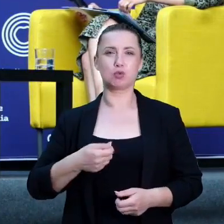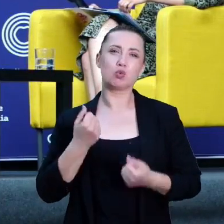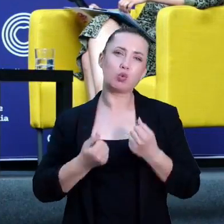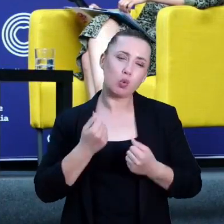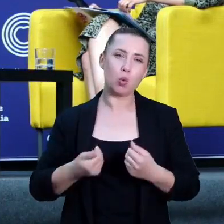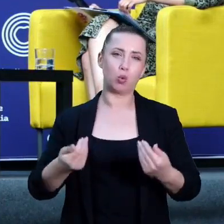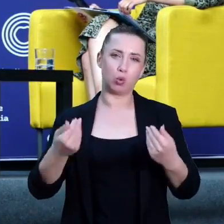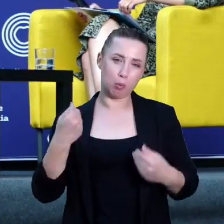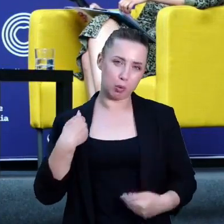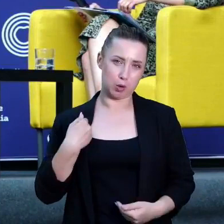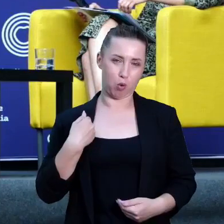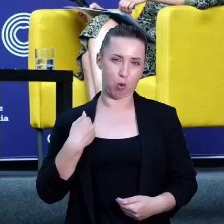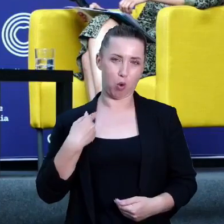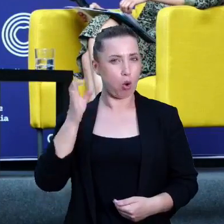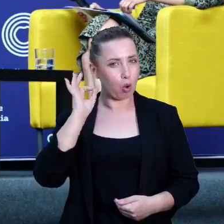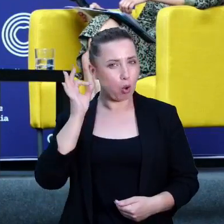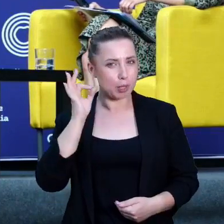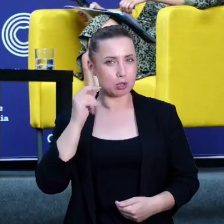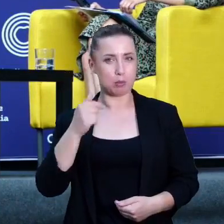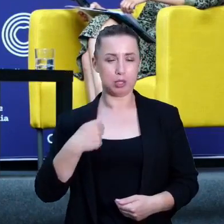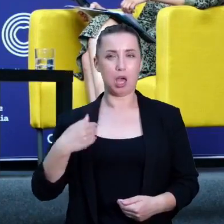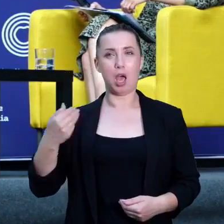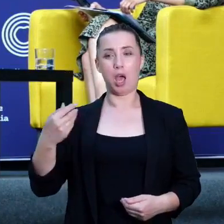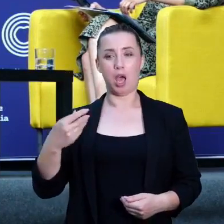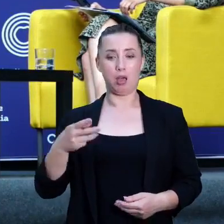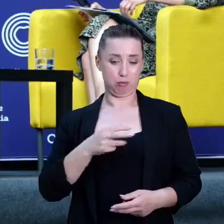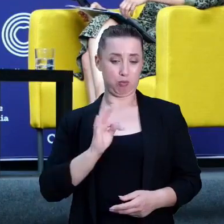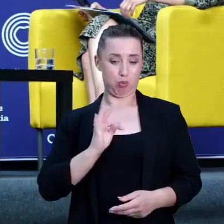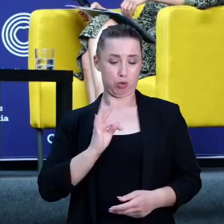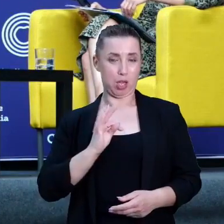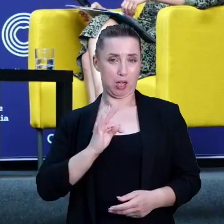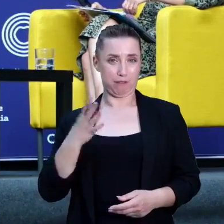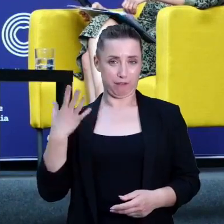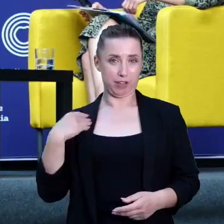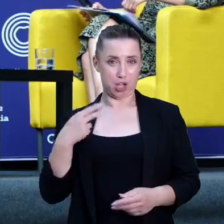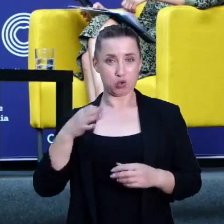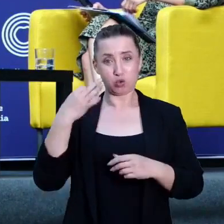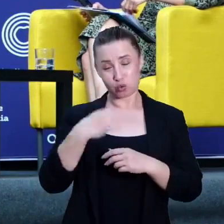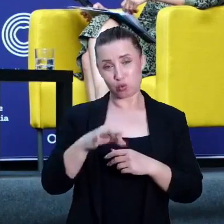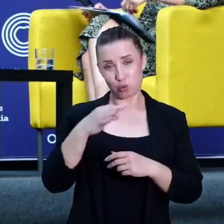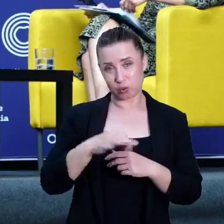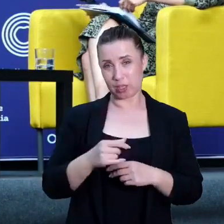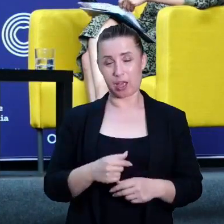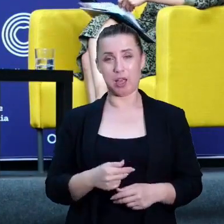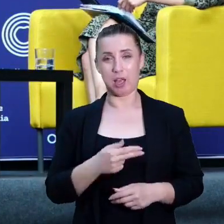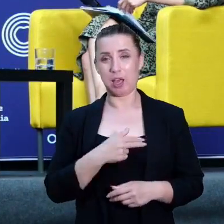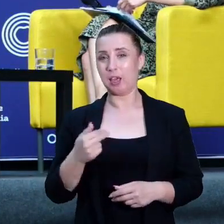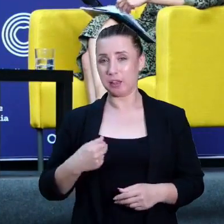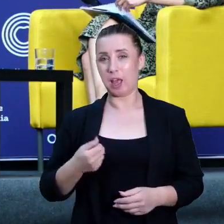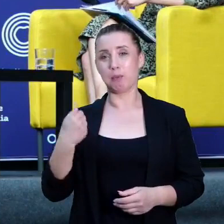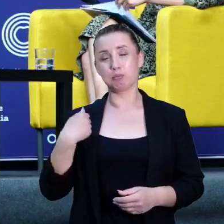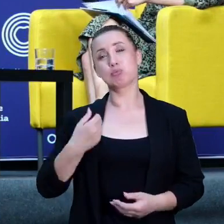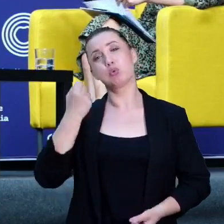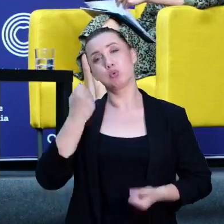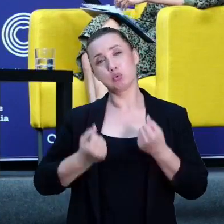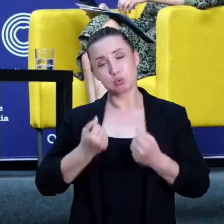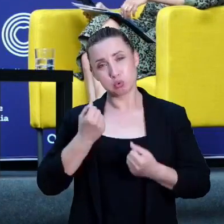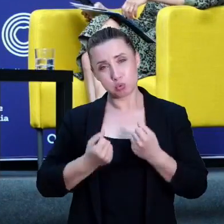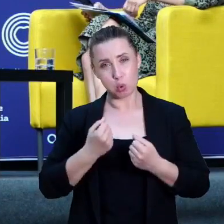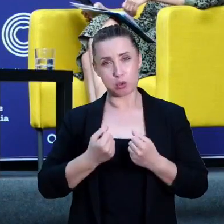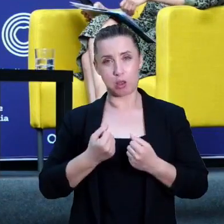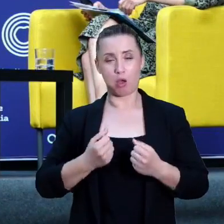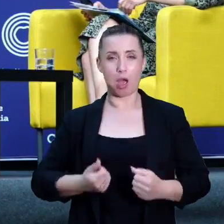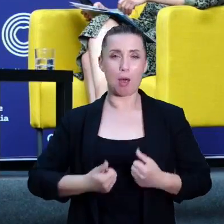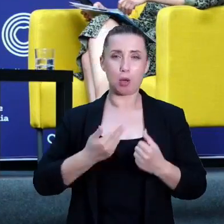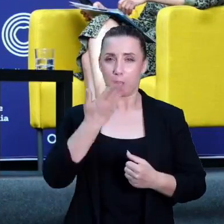moje koleżanki były ze środowiska muzyki klasycznej, ja wtedy byłam na studiach w Katowicach, nie było łatwo nam się po prostu przebić ze swoją koncepcją. I na